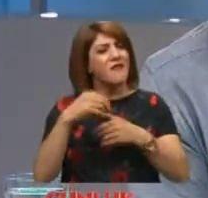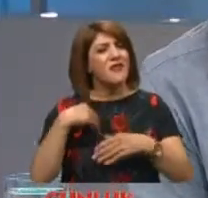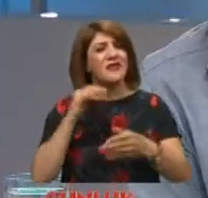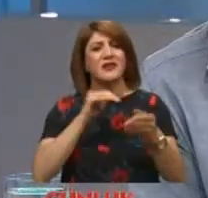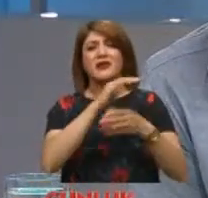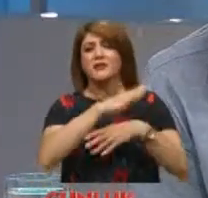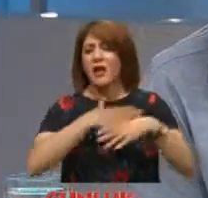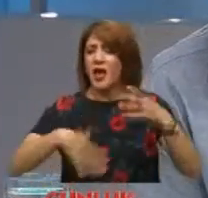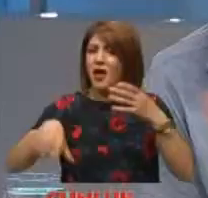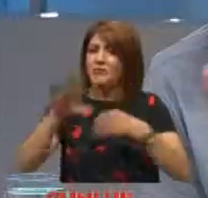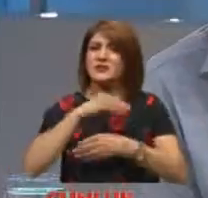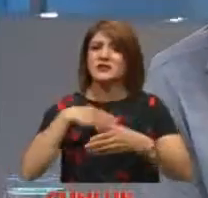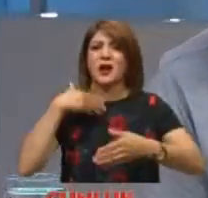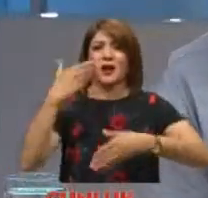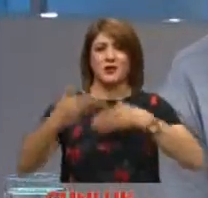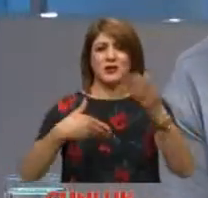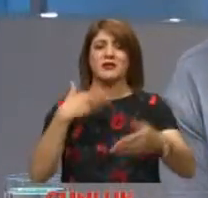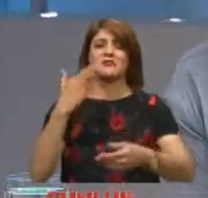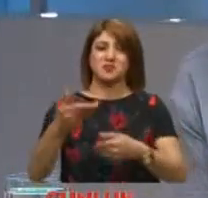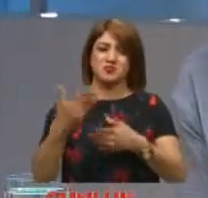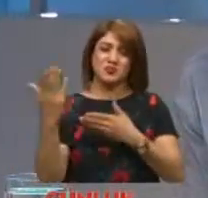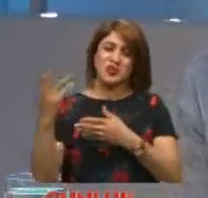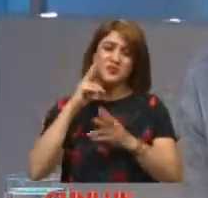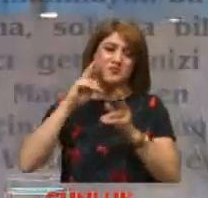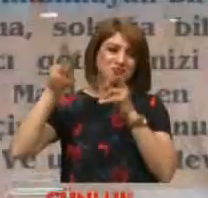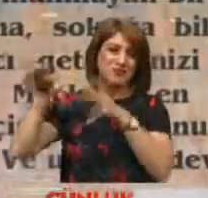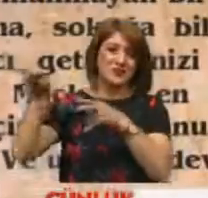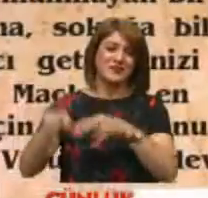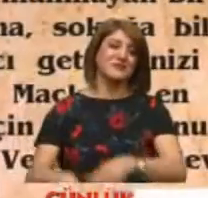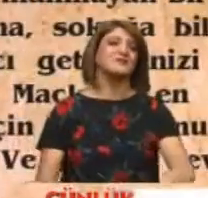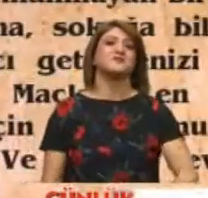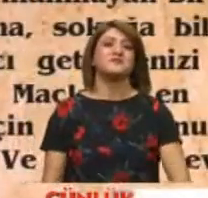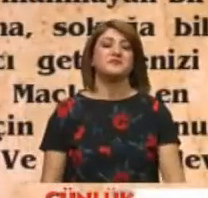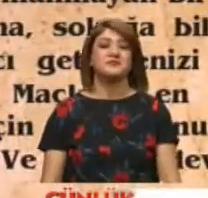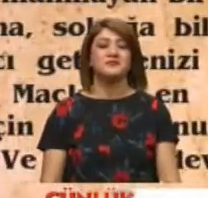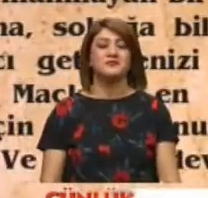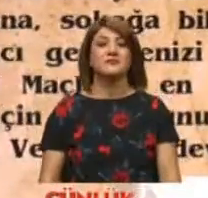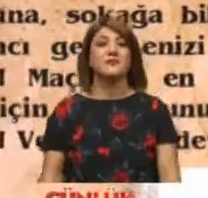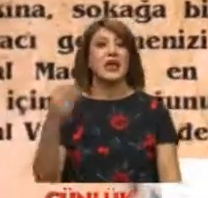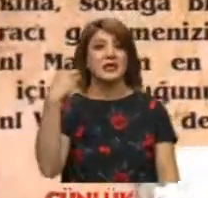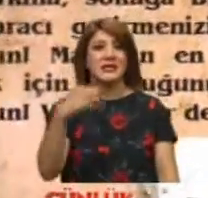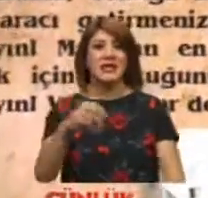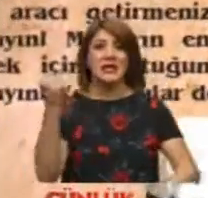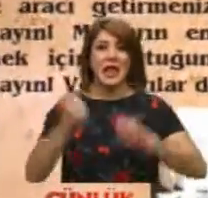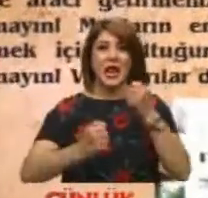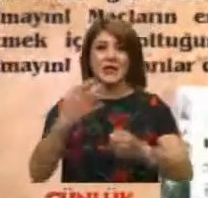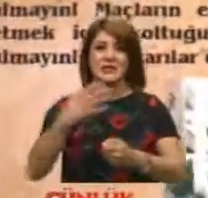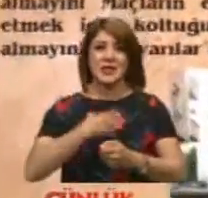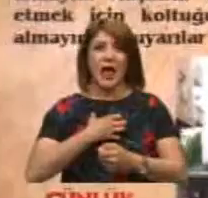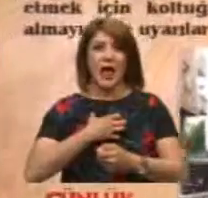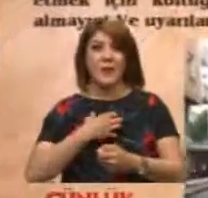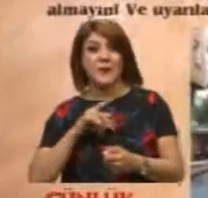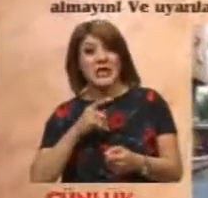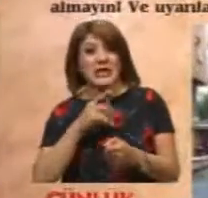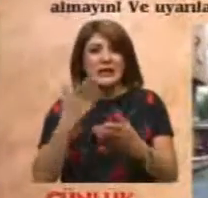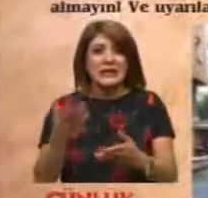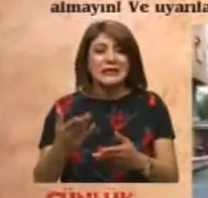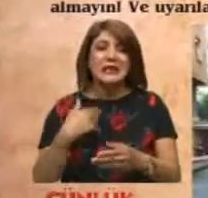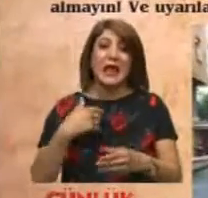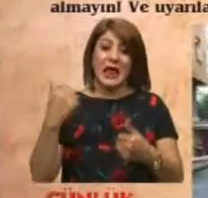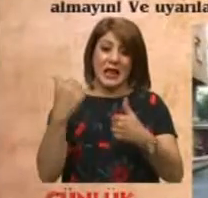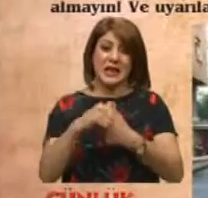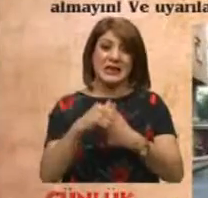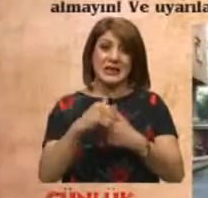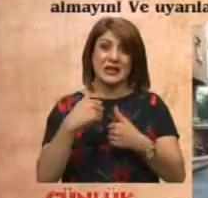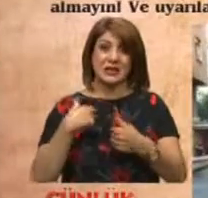bize paylaşmış. Allah. Çok güzel bir ilan. Araba ilanı. Bakalım. Evet. Haydi bakalım. Satılık araç sahibinden uyarılar. Aracı eşinize